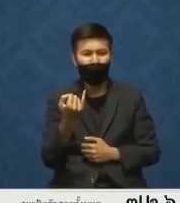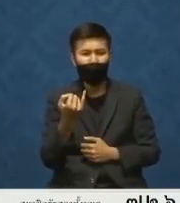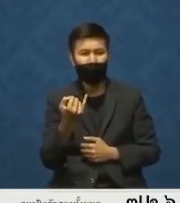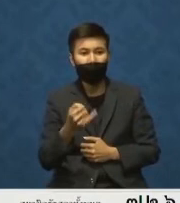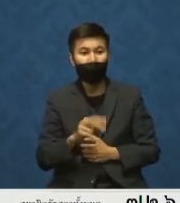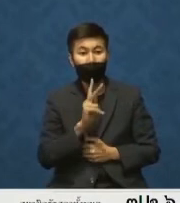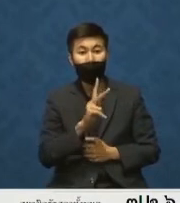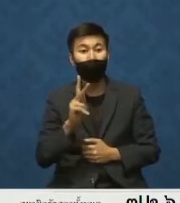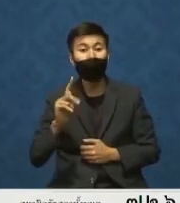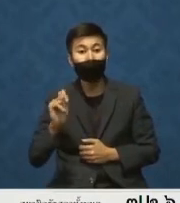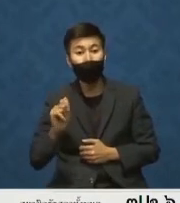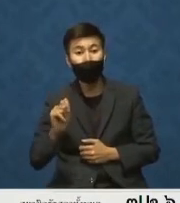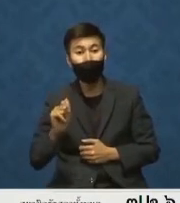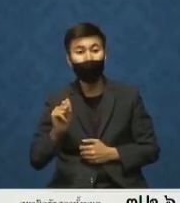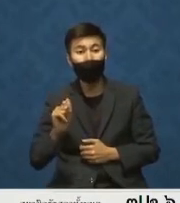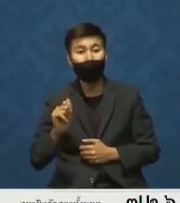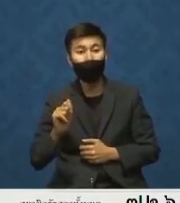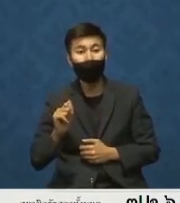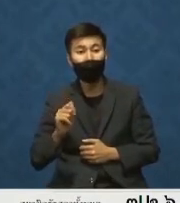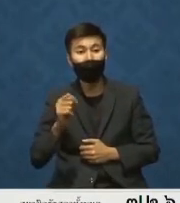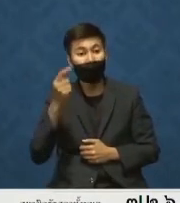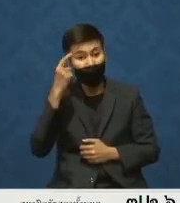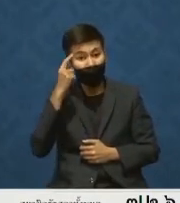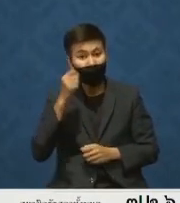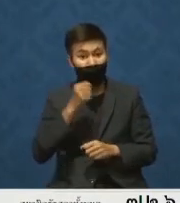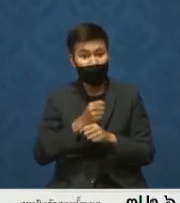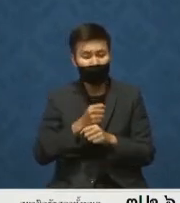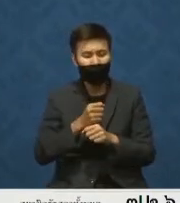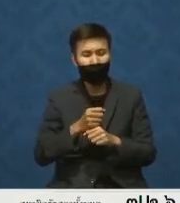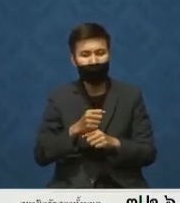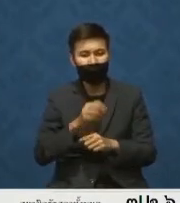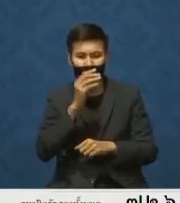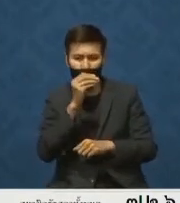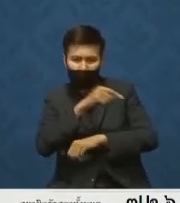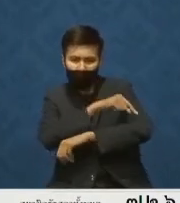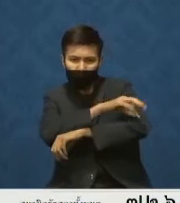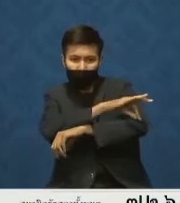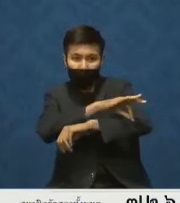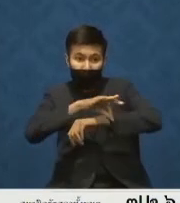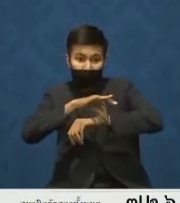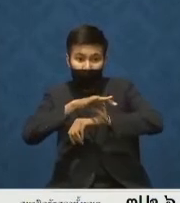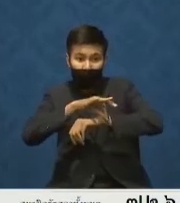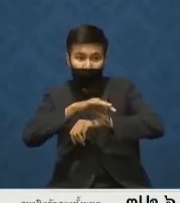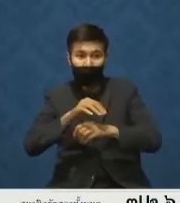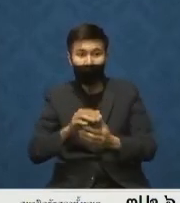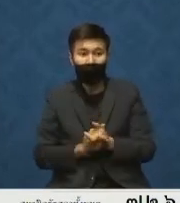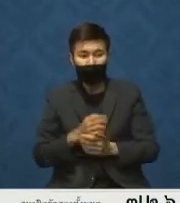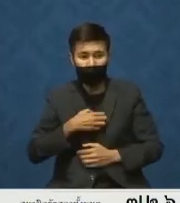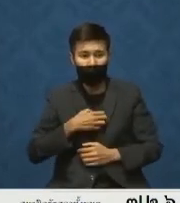ไม่ดีอยู่ที่กกตอแค่หน่วยเดียวรidal ลคถงการทำบญชีใชไครับเรากต้องการ teert party ใชไคร